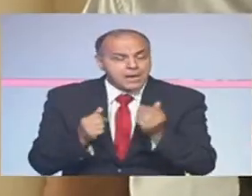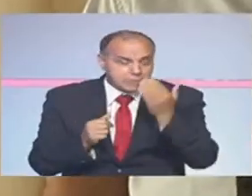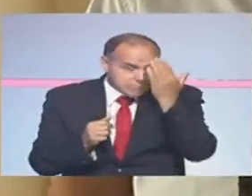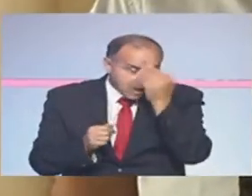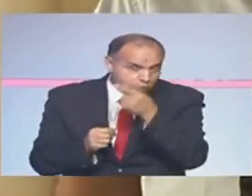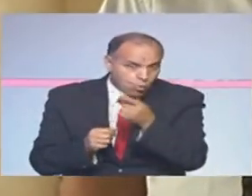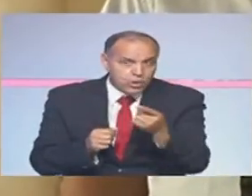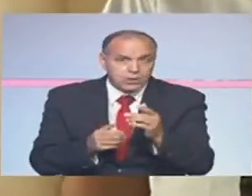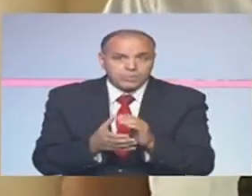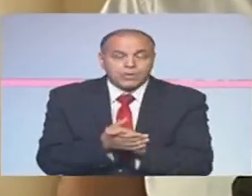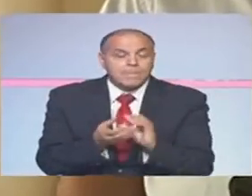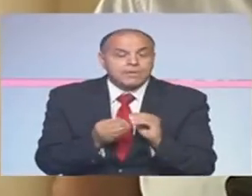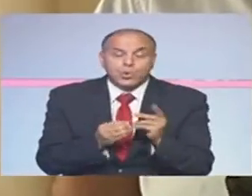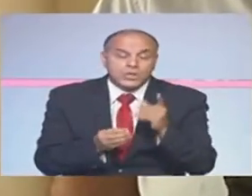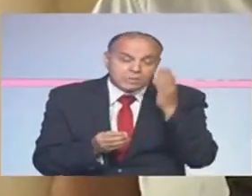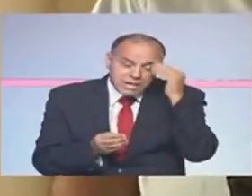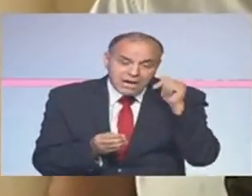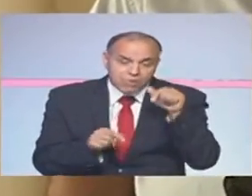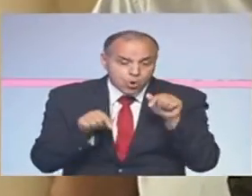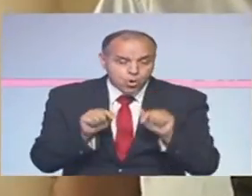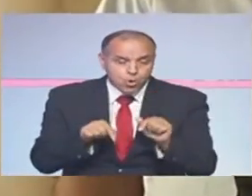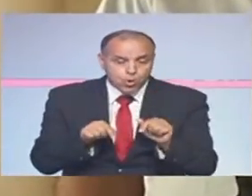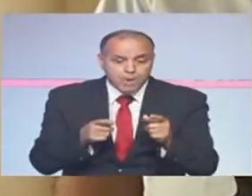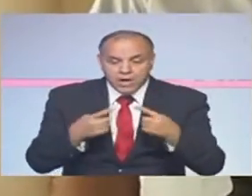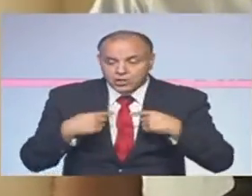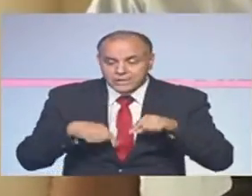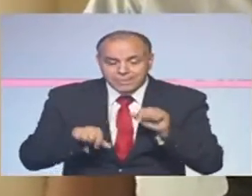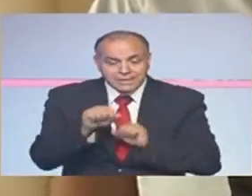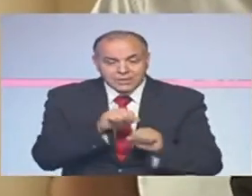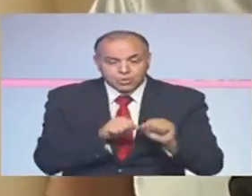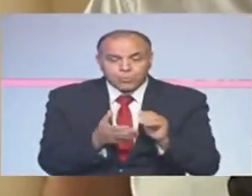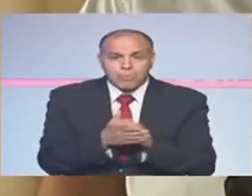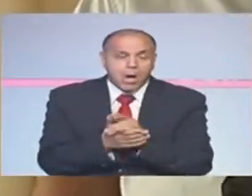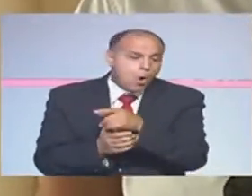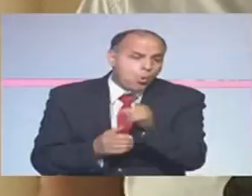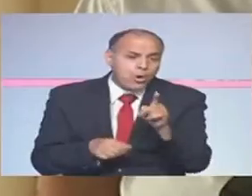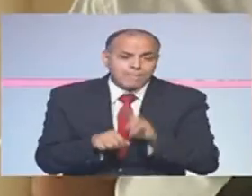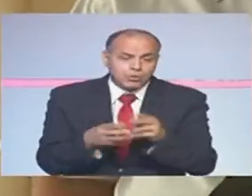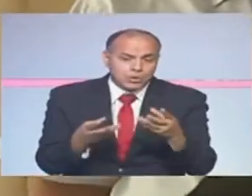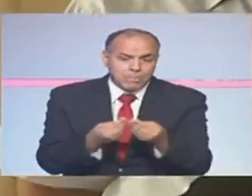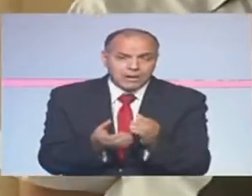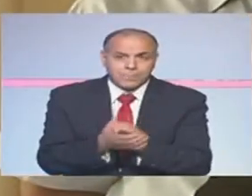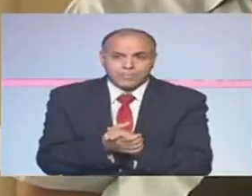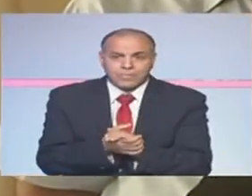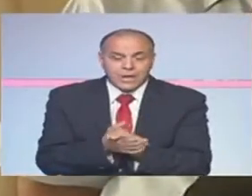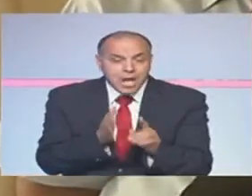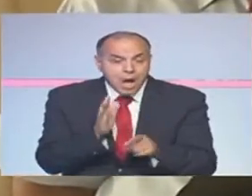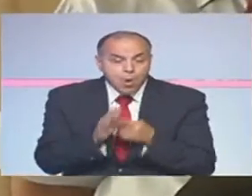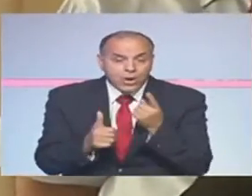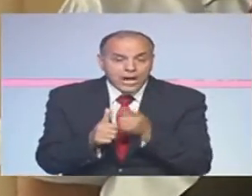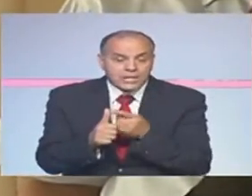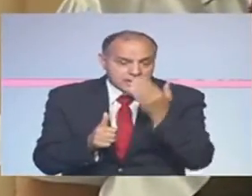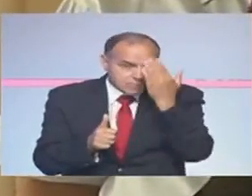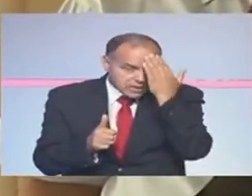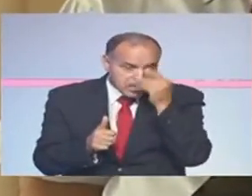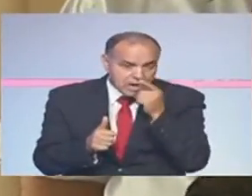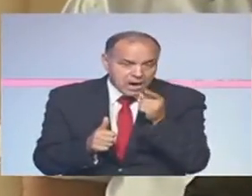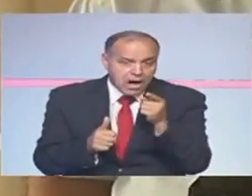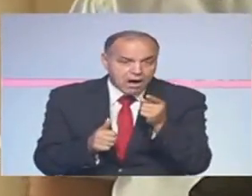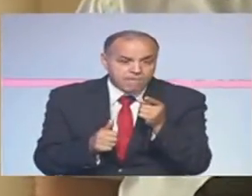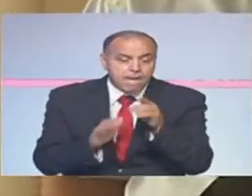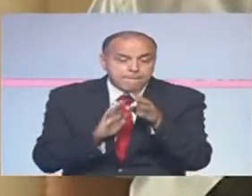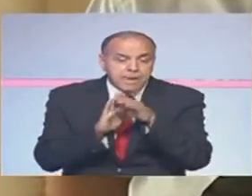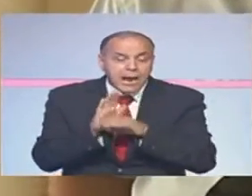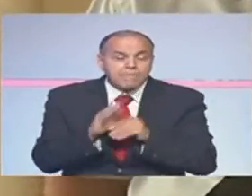نعرفوا شو الاشكاليات واليوم عندنا تجربه التنسيقيه مع بين كل الاطراف اول شيء نعرف الكره عندنا خارطه الطريق